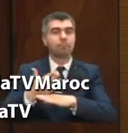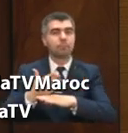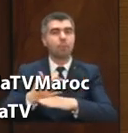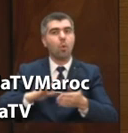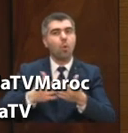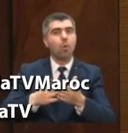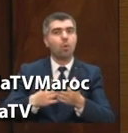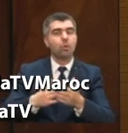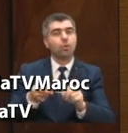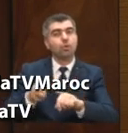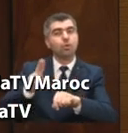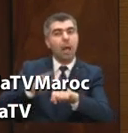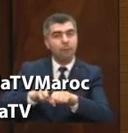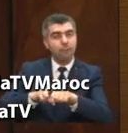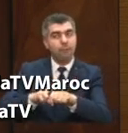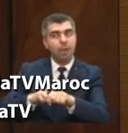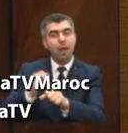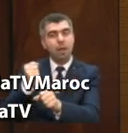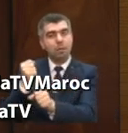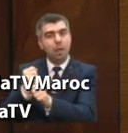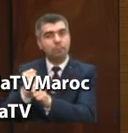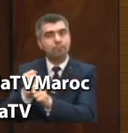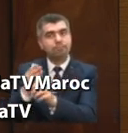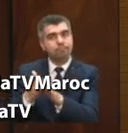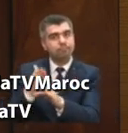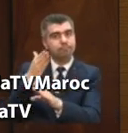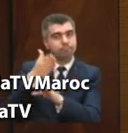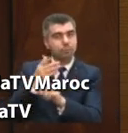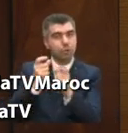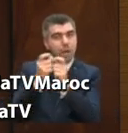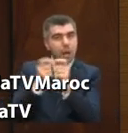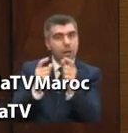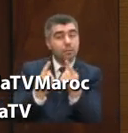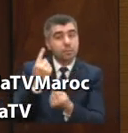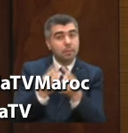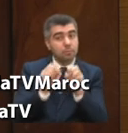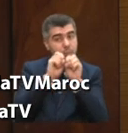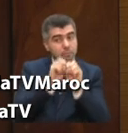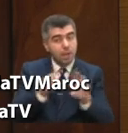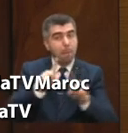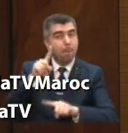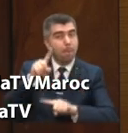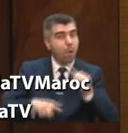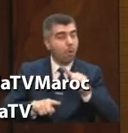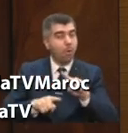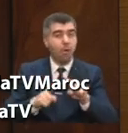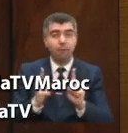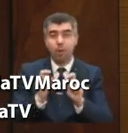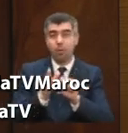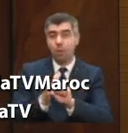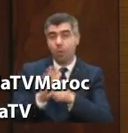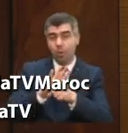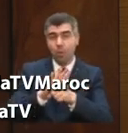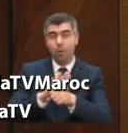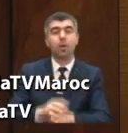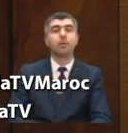على مدى احترام المشغلين والأجراء للتدابير الاحترازية للوقاية من تفشي هذا الوباء ومواكبتهم